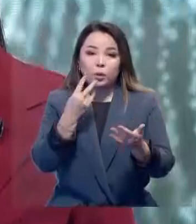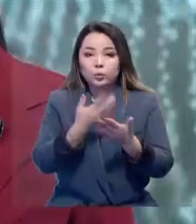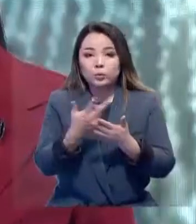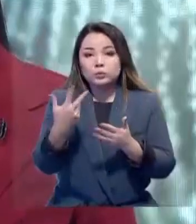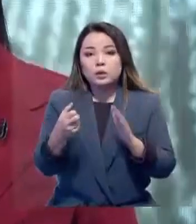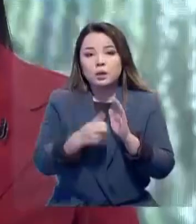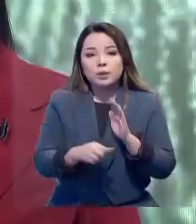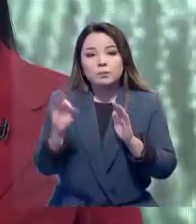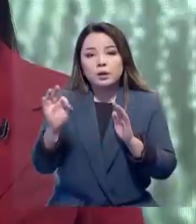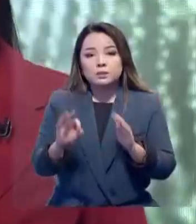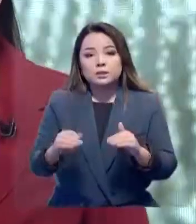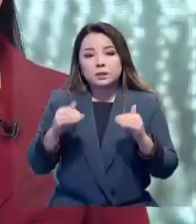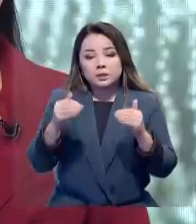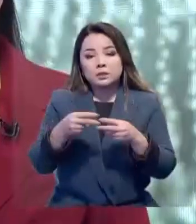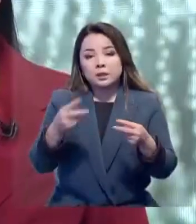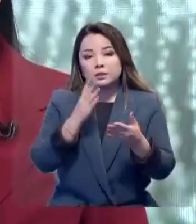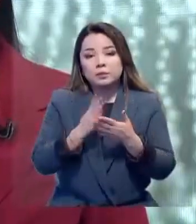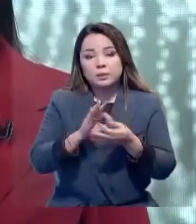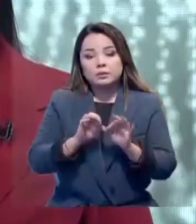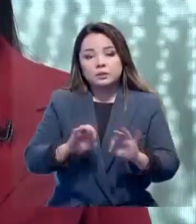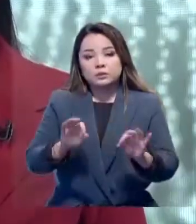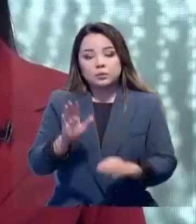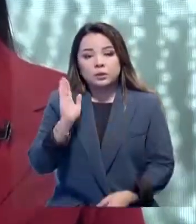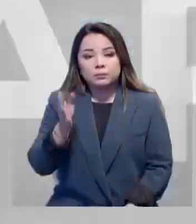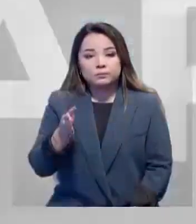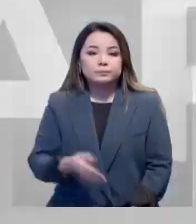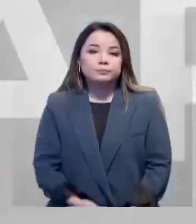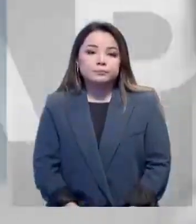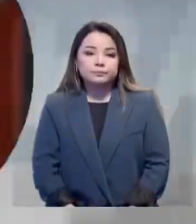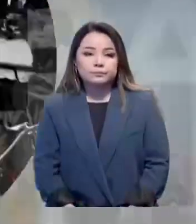көрсеткіш 360%-ға тең. Себебін сәлден соң айтам.